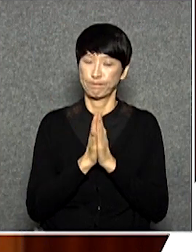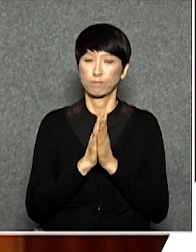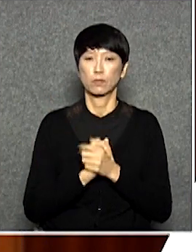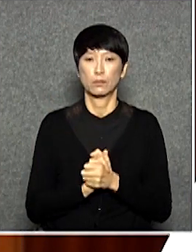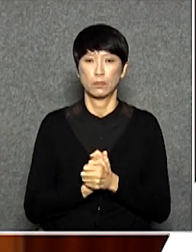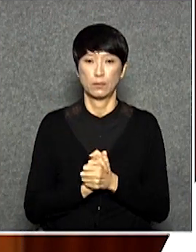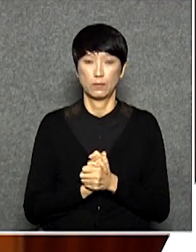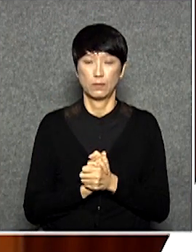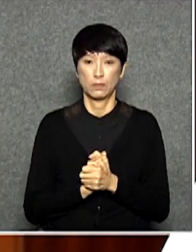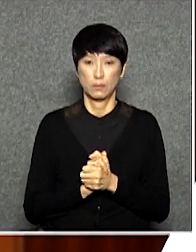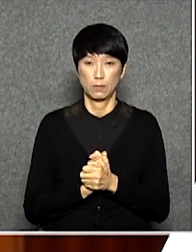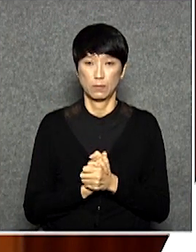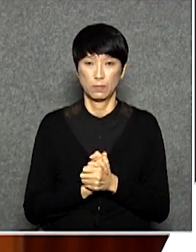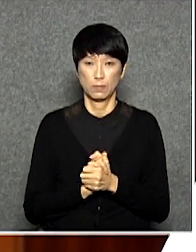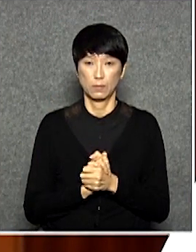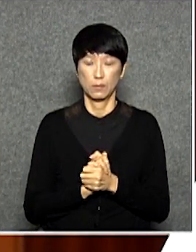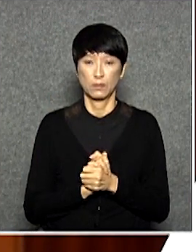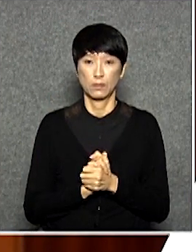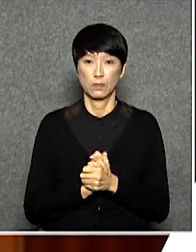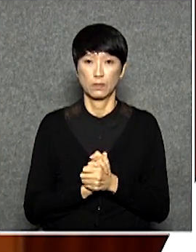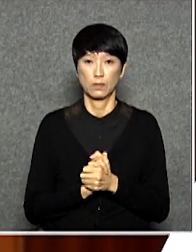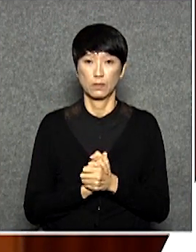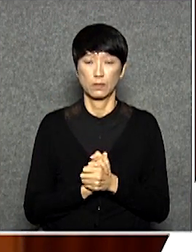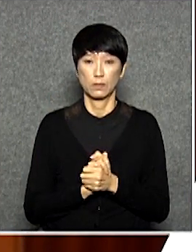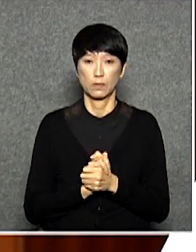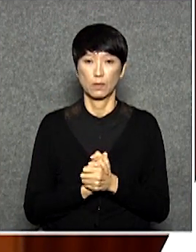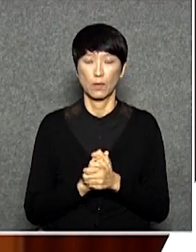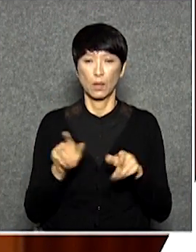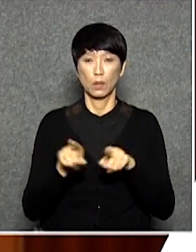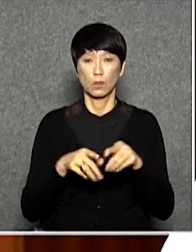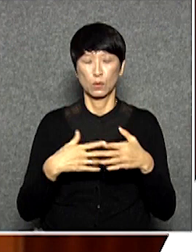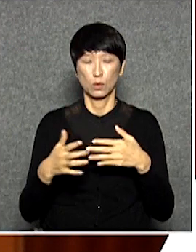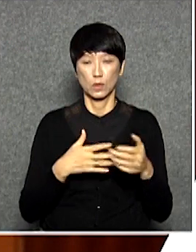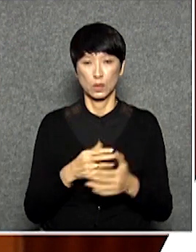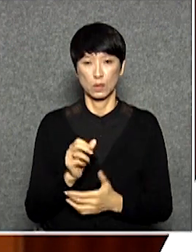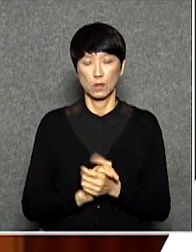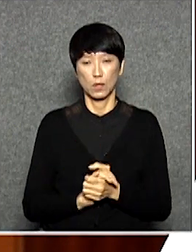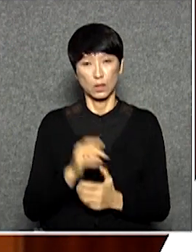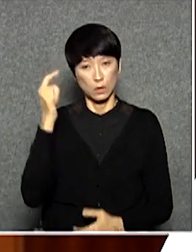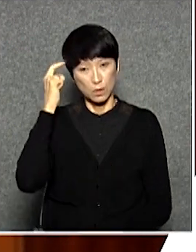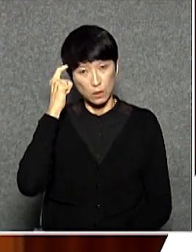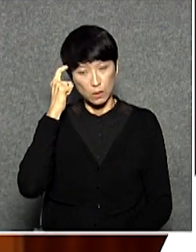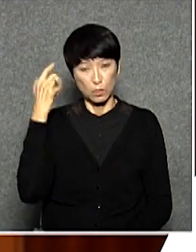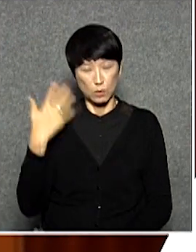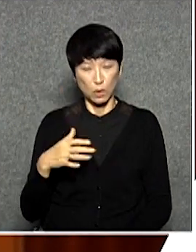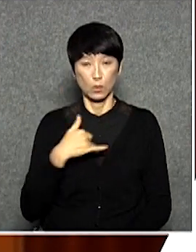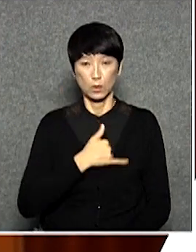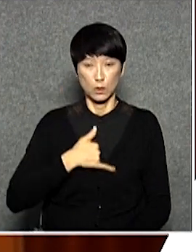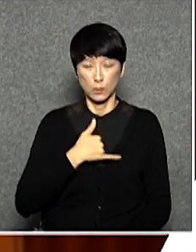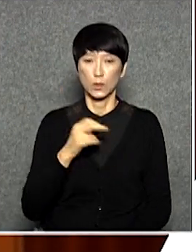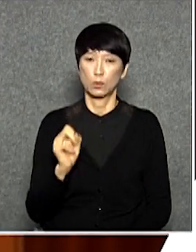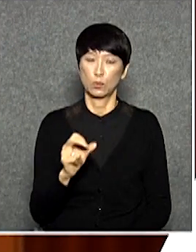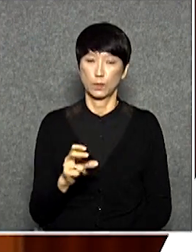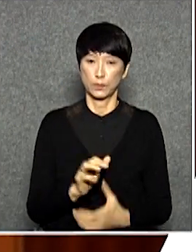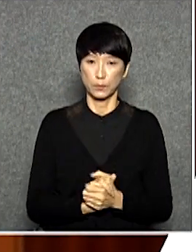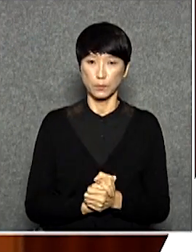咁但係當了解完之後咧，同時好多都仍然好多嘅即係疑問就存在喺度。咁所以